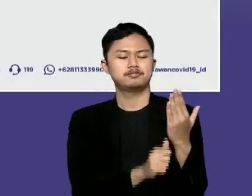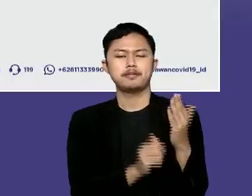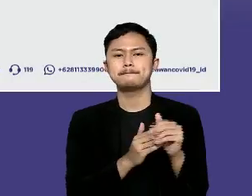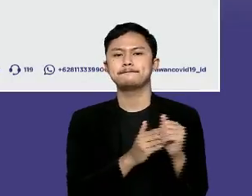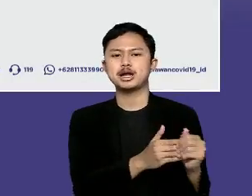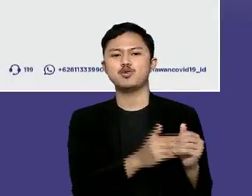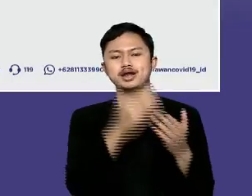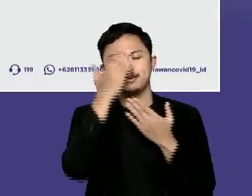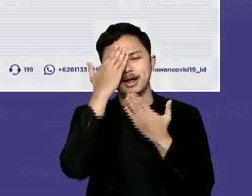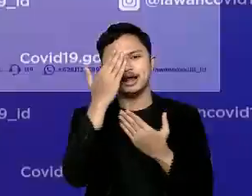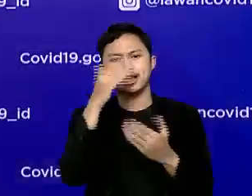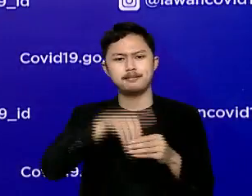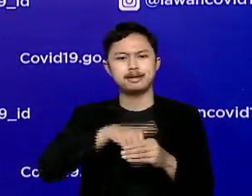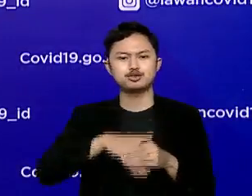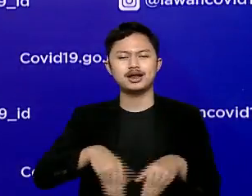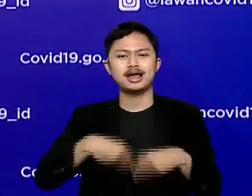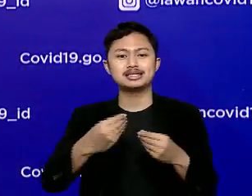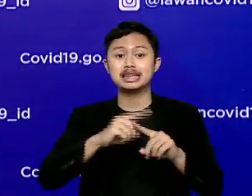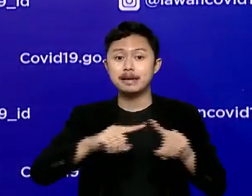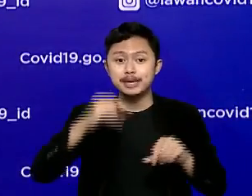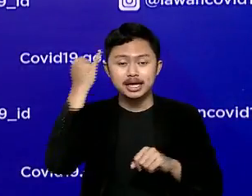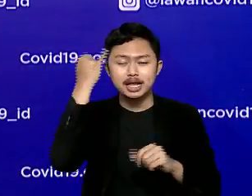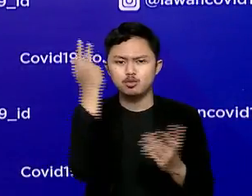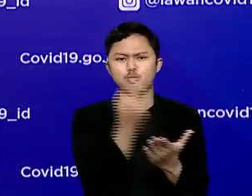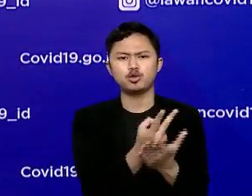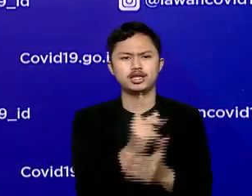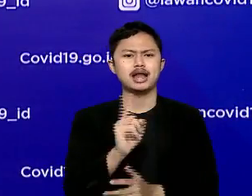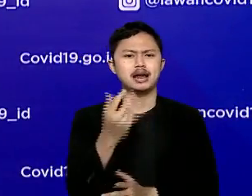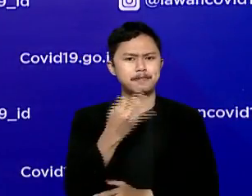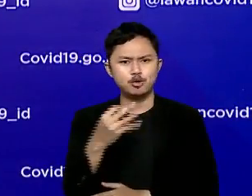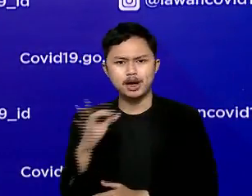memberikan masukan berdasarkan bukti ilmiah terkini.